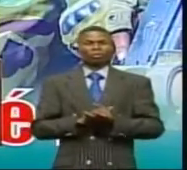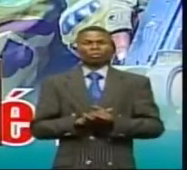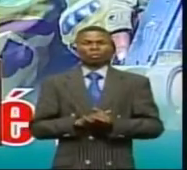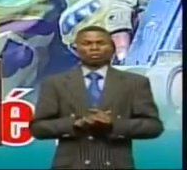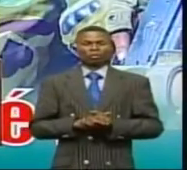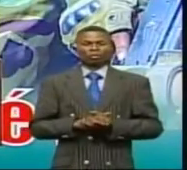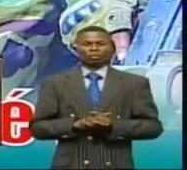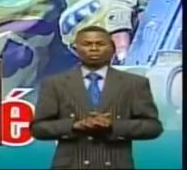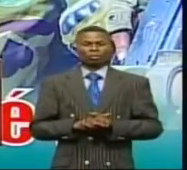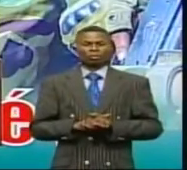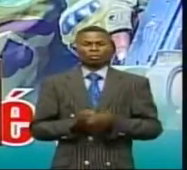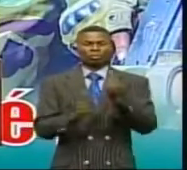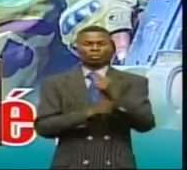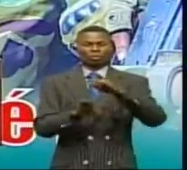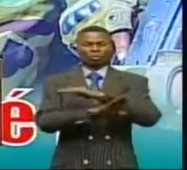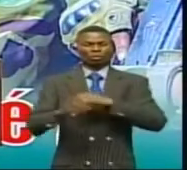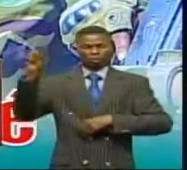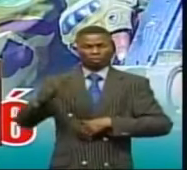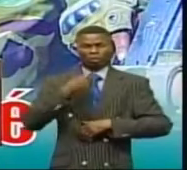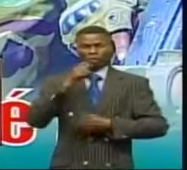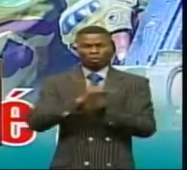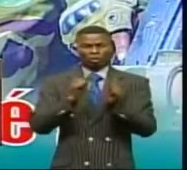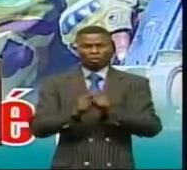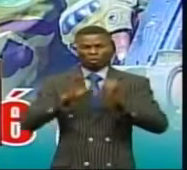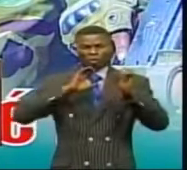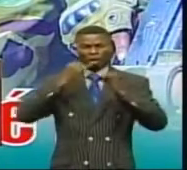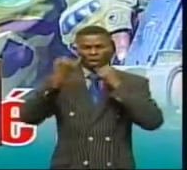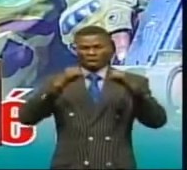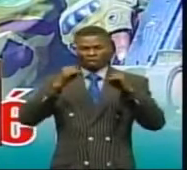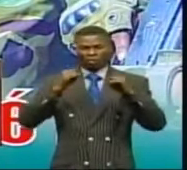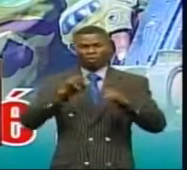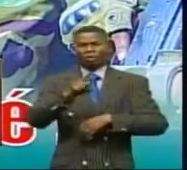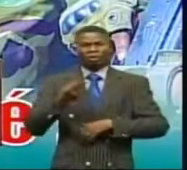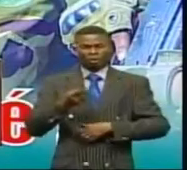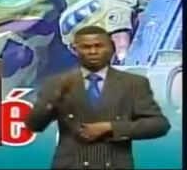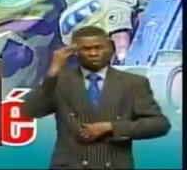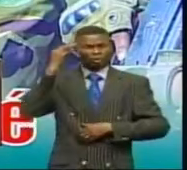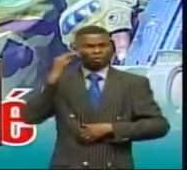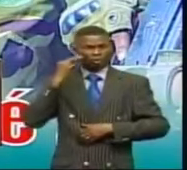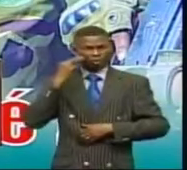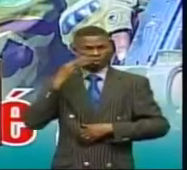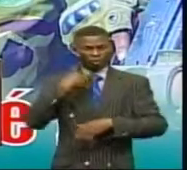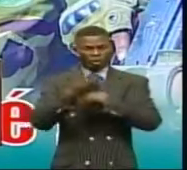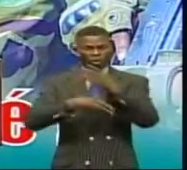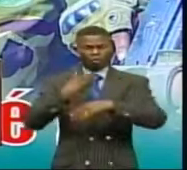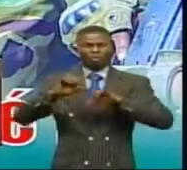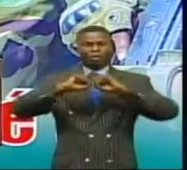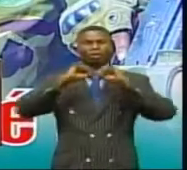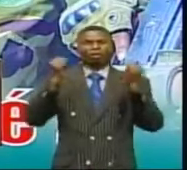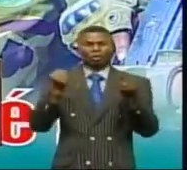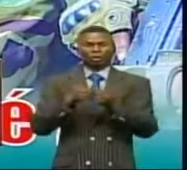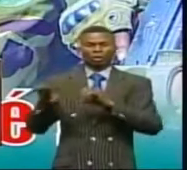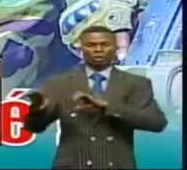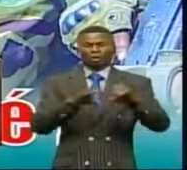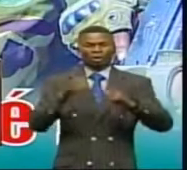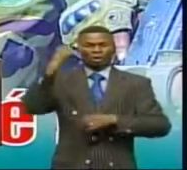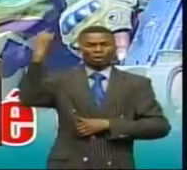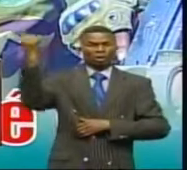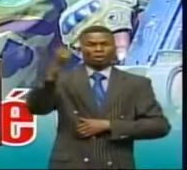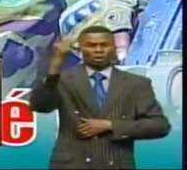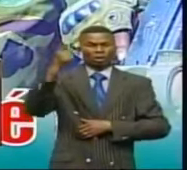Dernier intervenant sur ces chapitres de points d'information. Le ministre des Affaires sociales, Action humanitaire